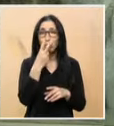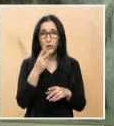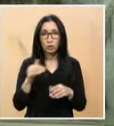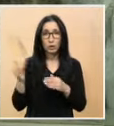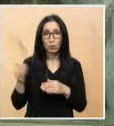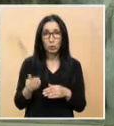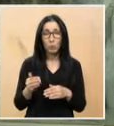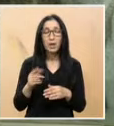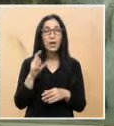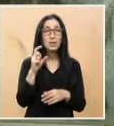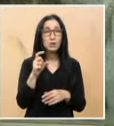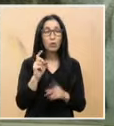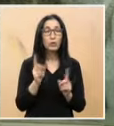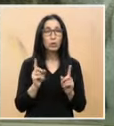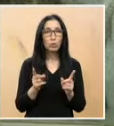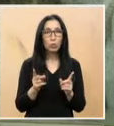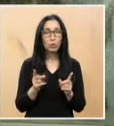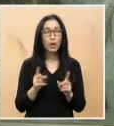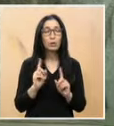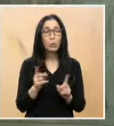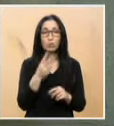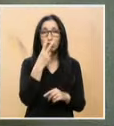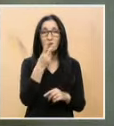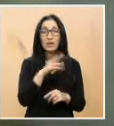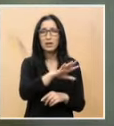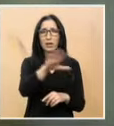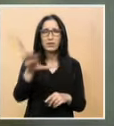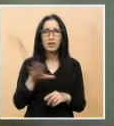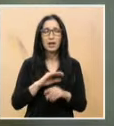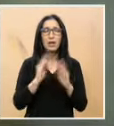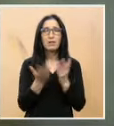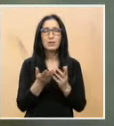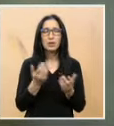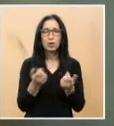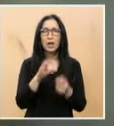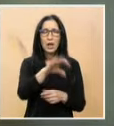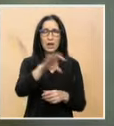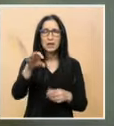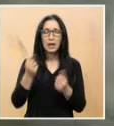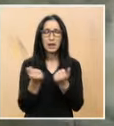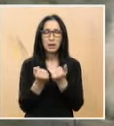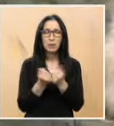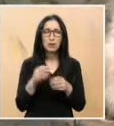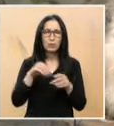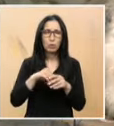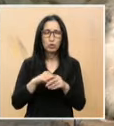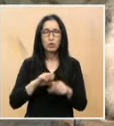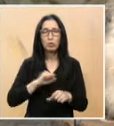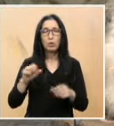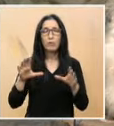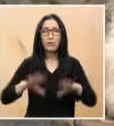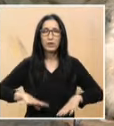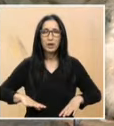мен, е совичката, която можете да видите навсякъде, във всички населени места. Включително и в